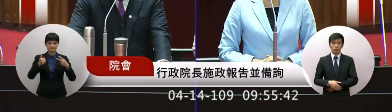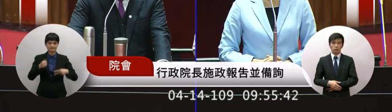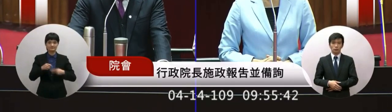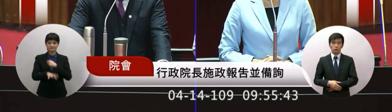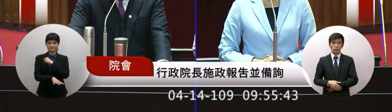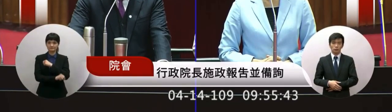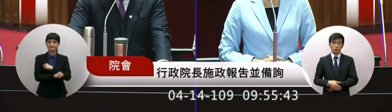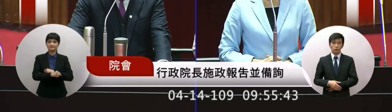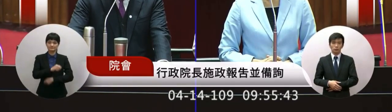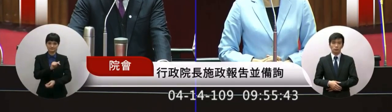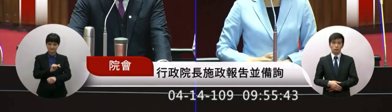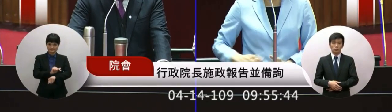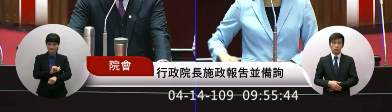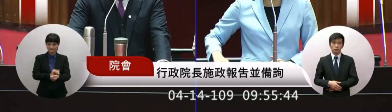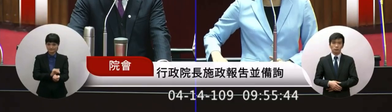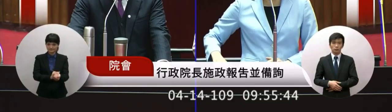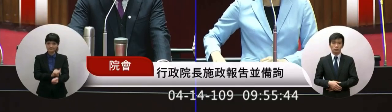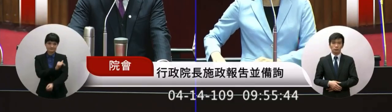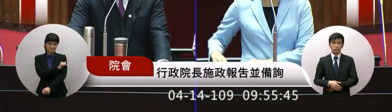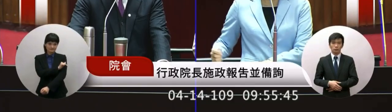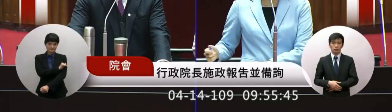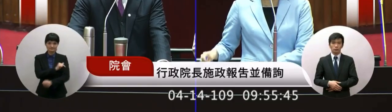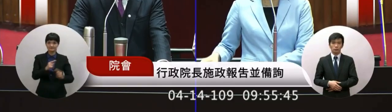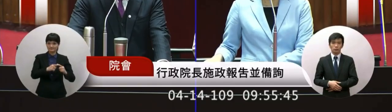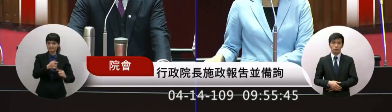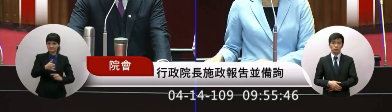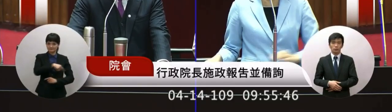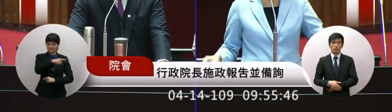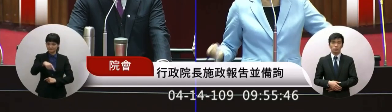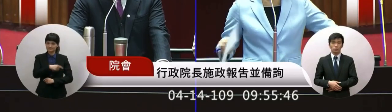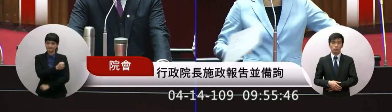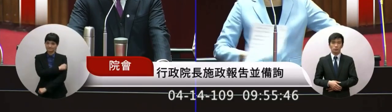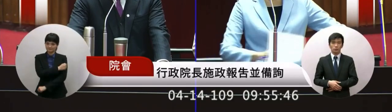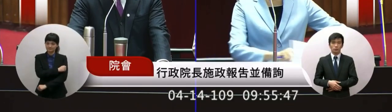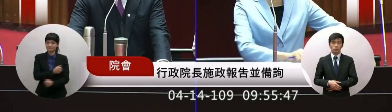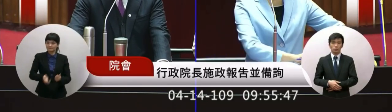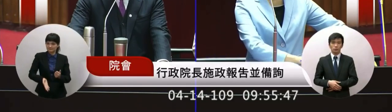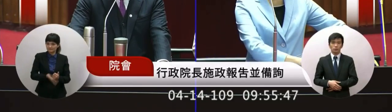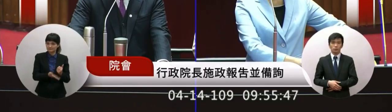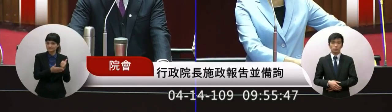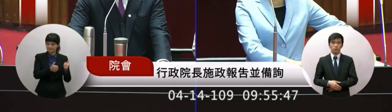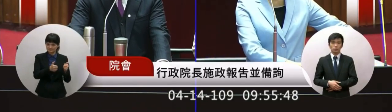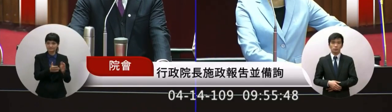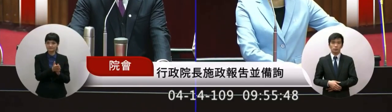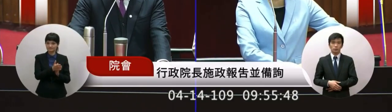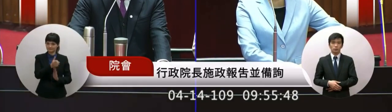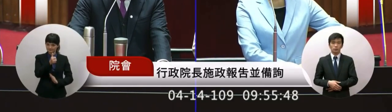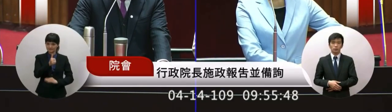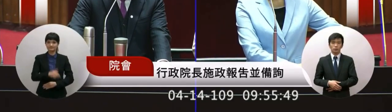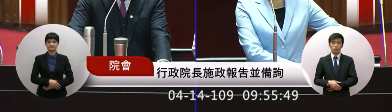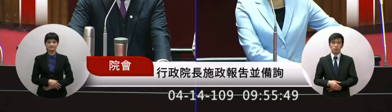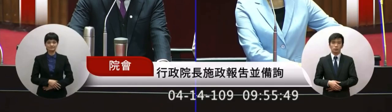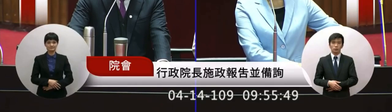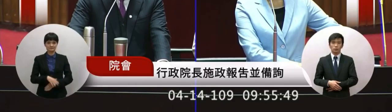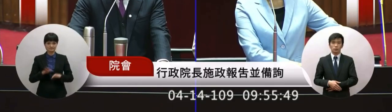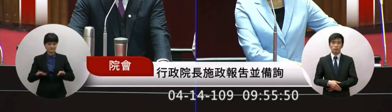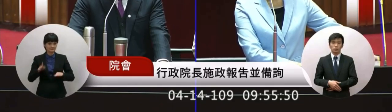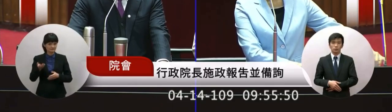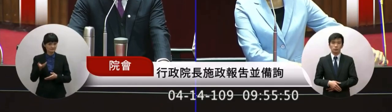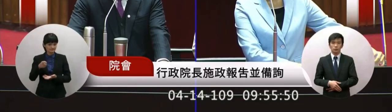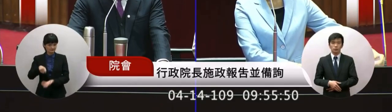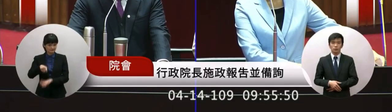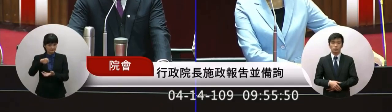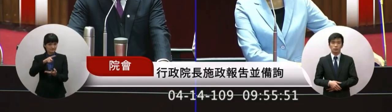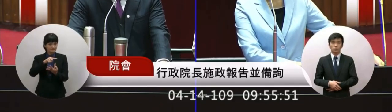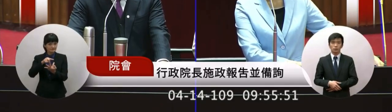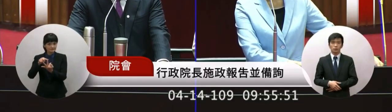疫护人员的辛苦肯定跟鼓励。委员所提出来，这一次看到啊，总统的情况啊，